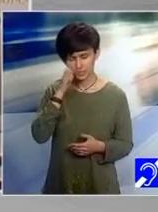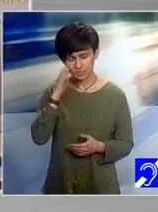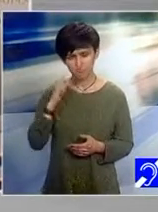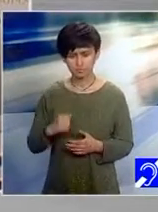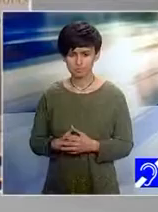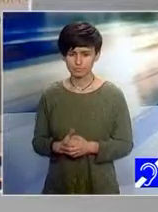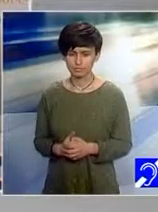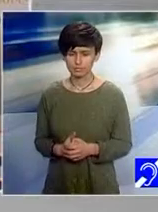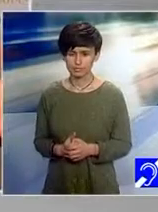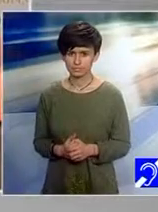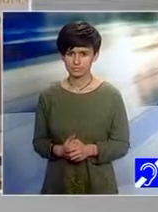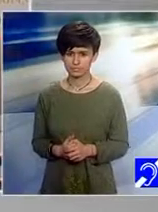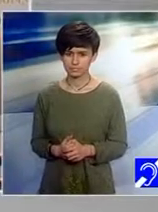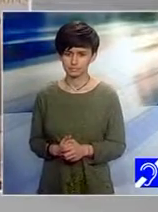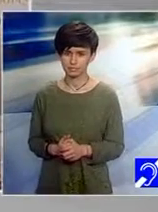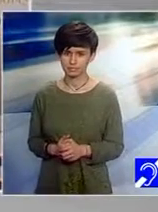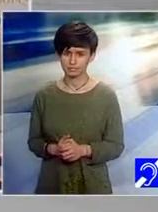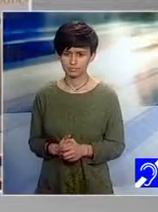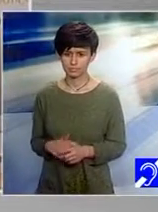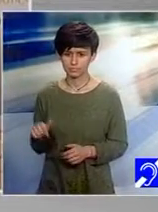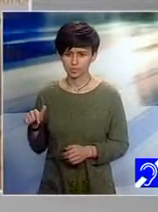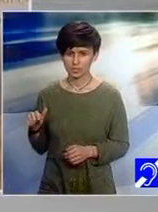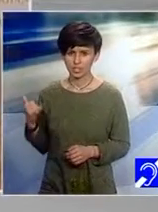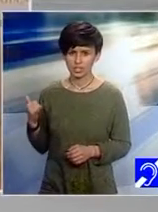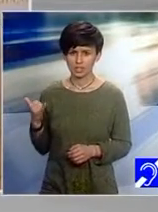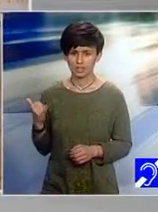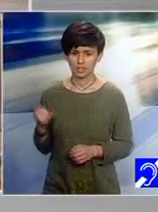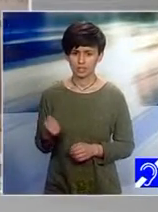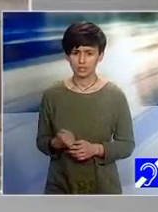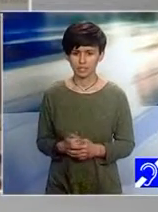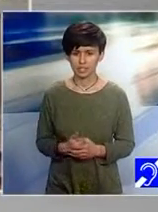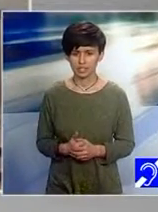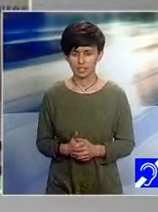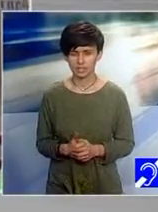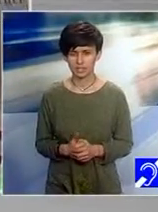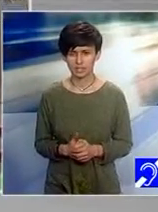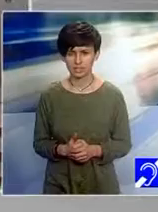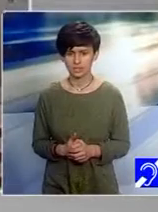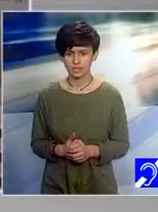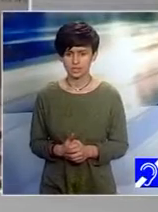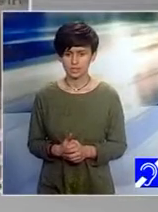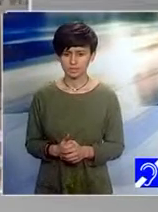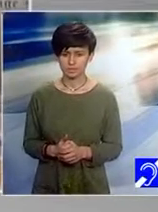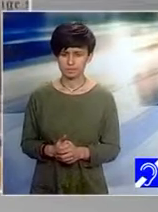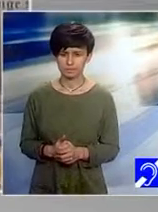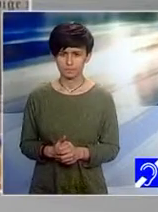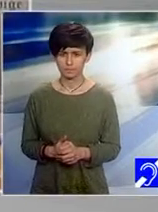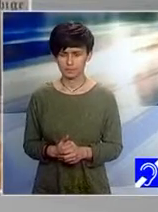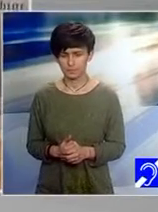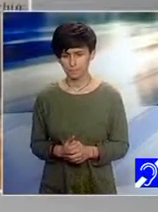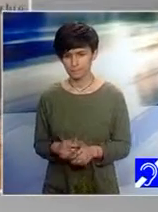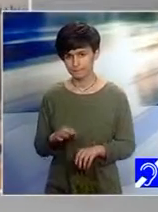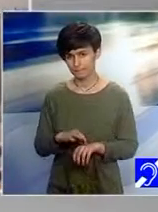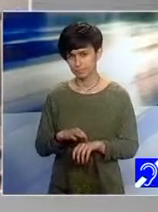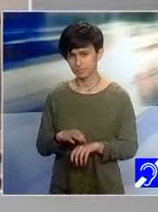care, ce să spun, doar cum o chema pe domnișoara Oana Habor. Domnul doctor